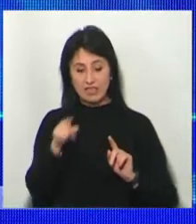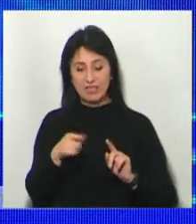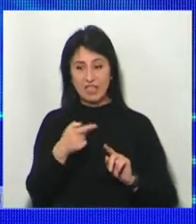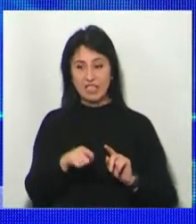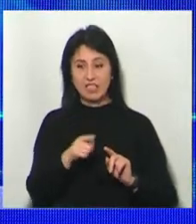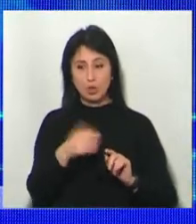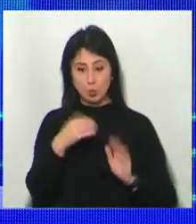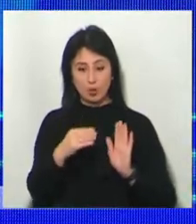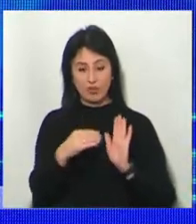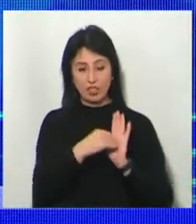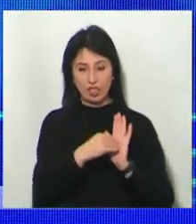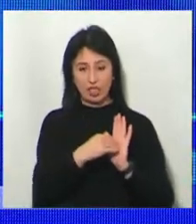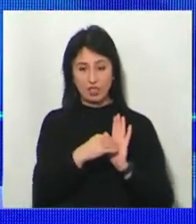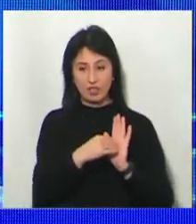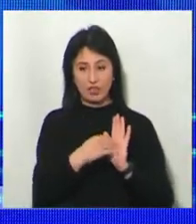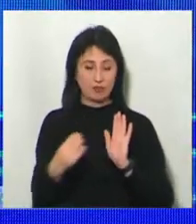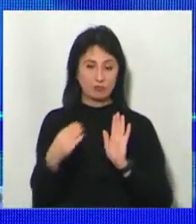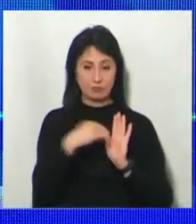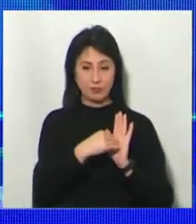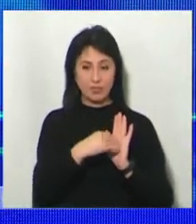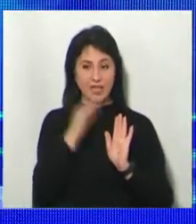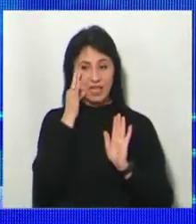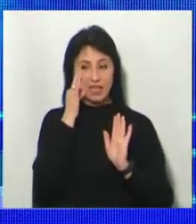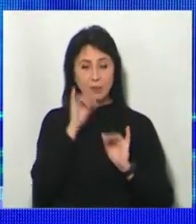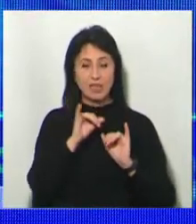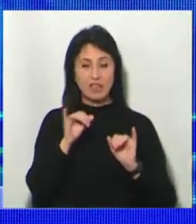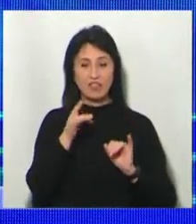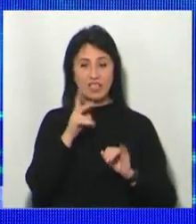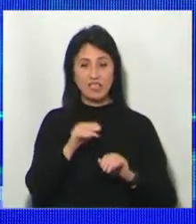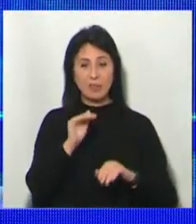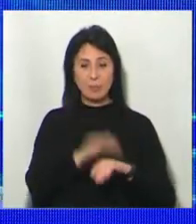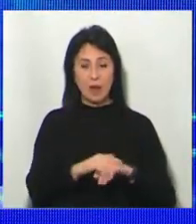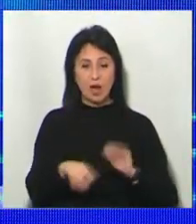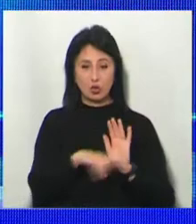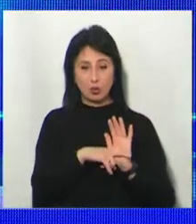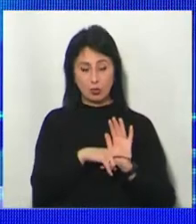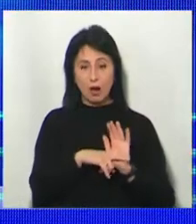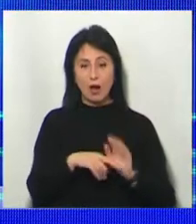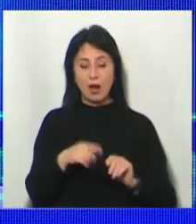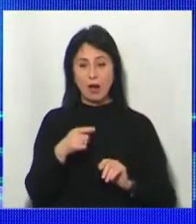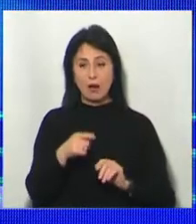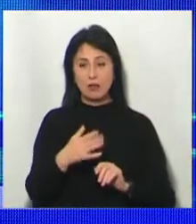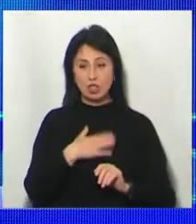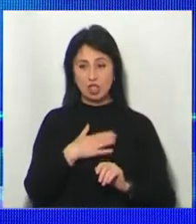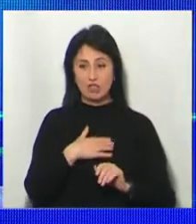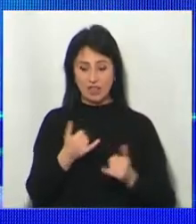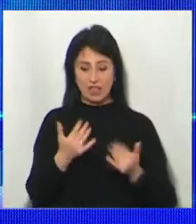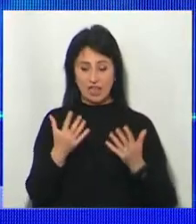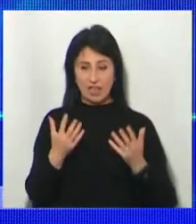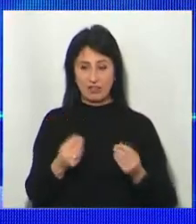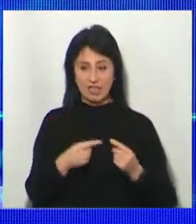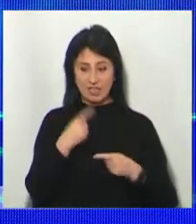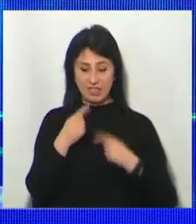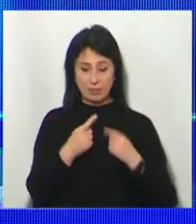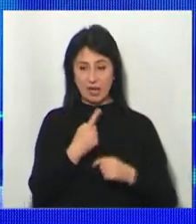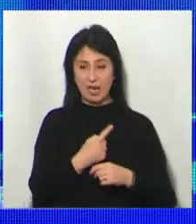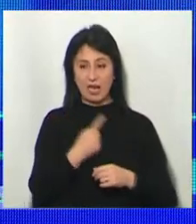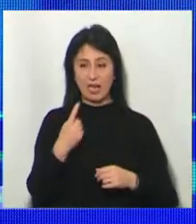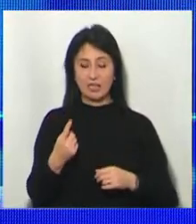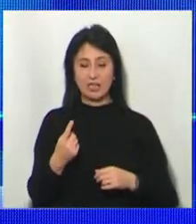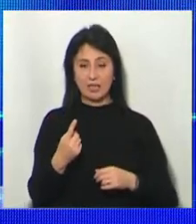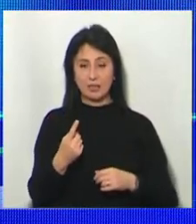is, șed anilia, șed anilia, diabetis, gaim terbis, riskis factori, da, ai, ceni, trivandeli, saupris,